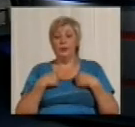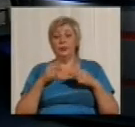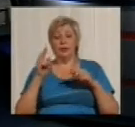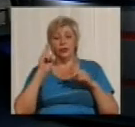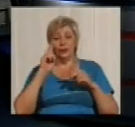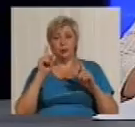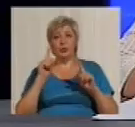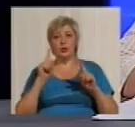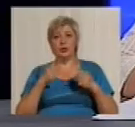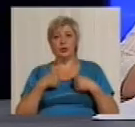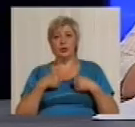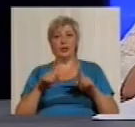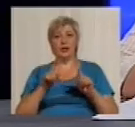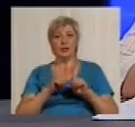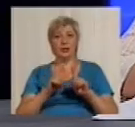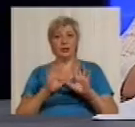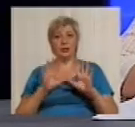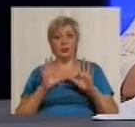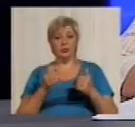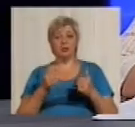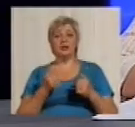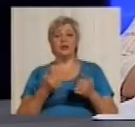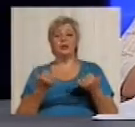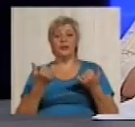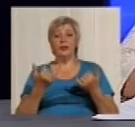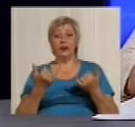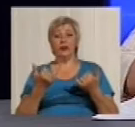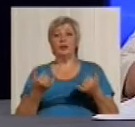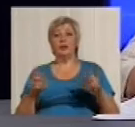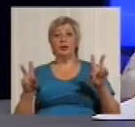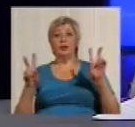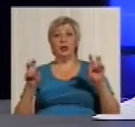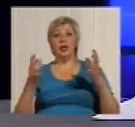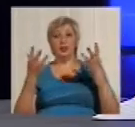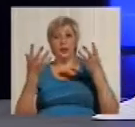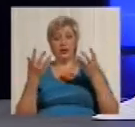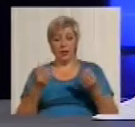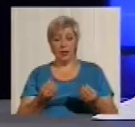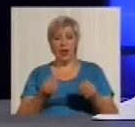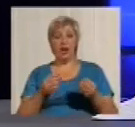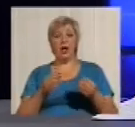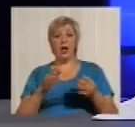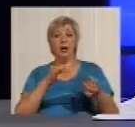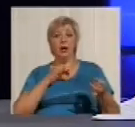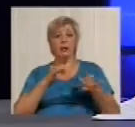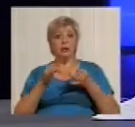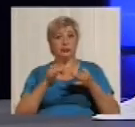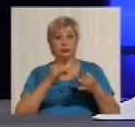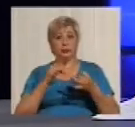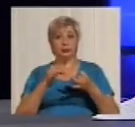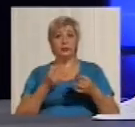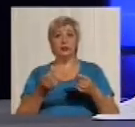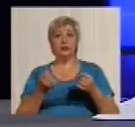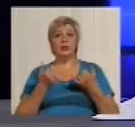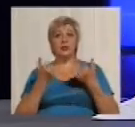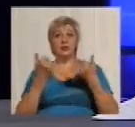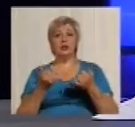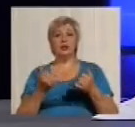завершуємо. Сьогодні була тема дня. У прямому ефірі ми сьогодні присвятили наш ефір тому, що